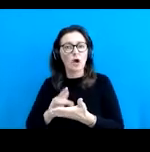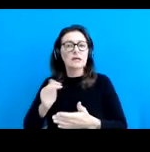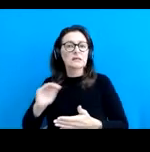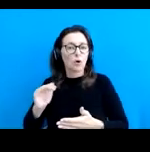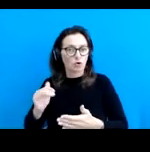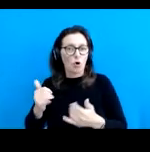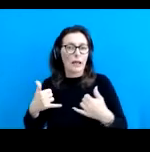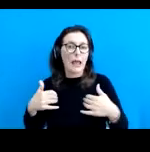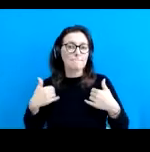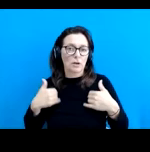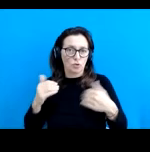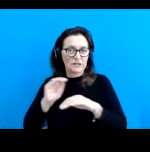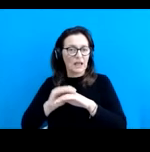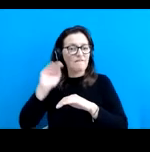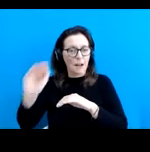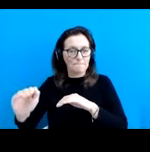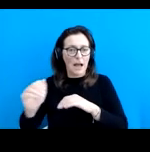v Mariboru.